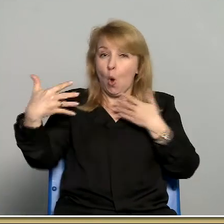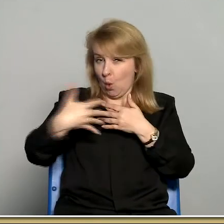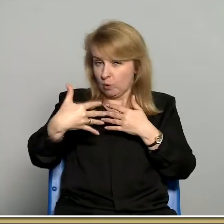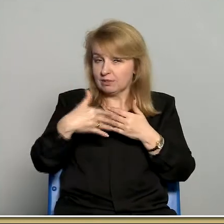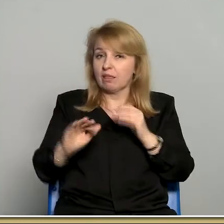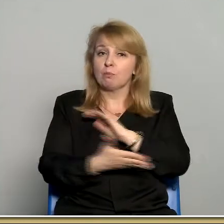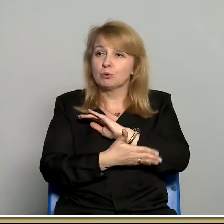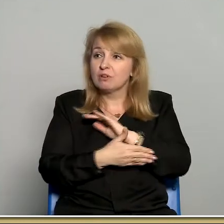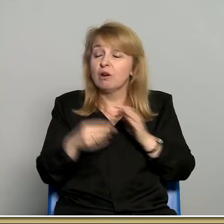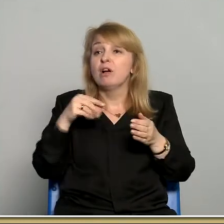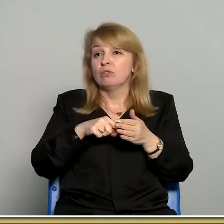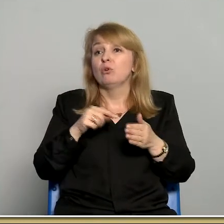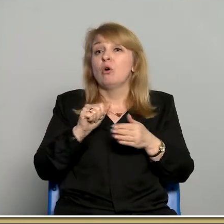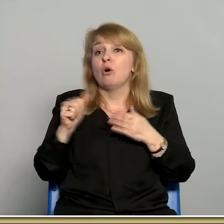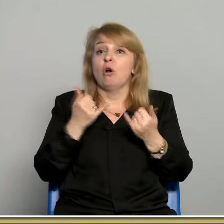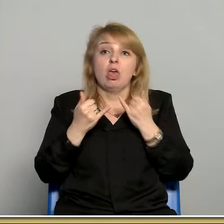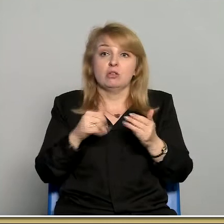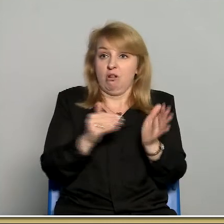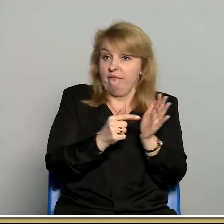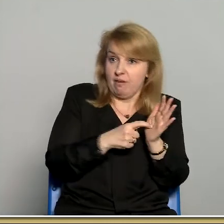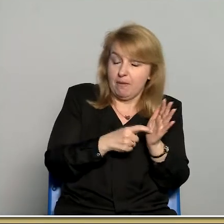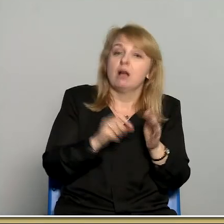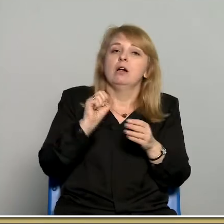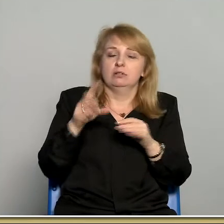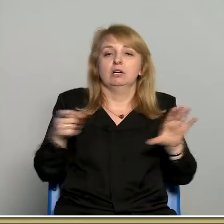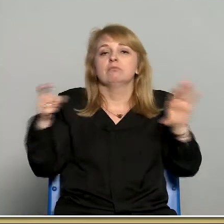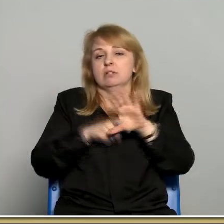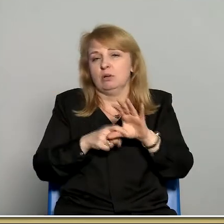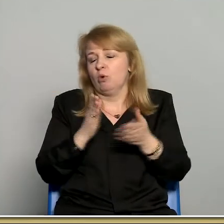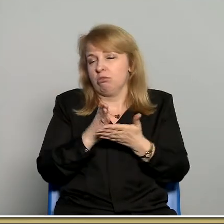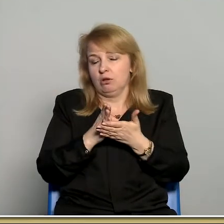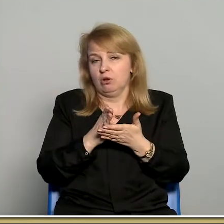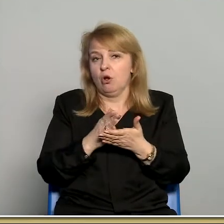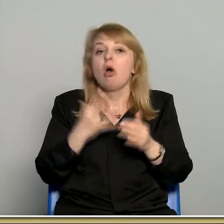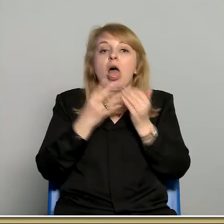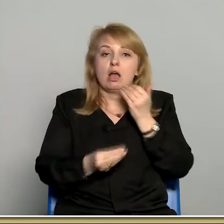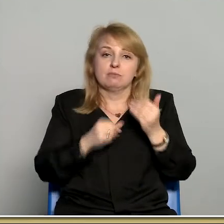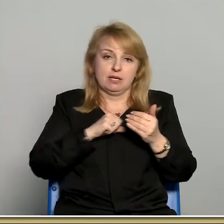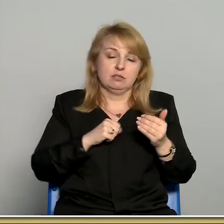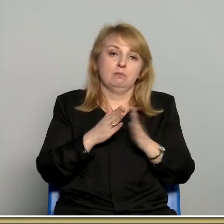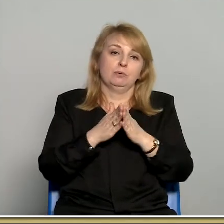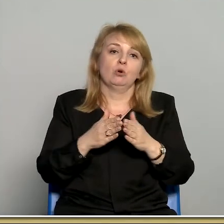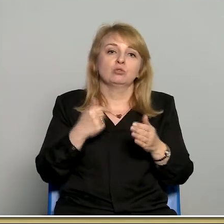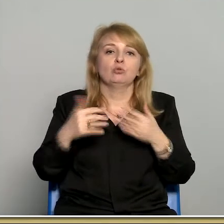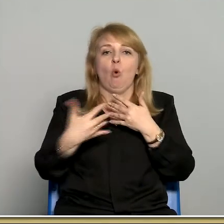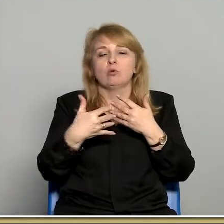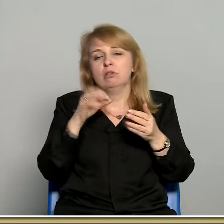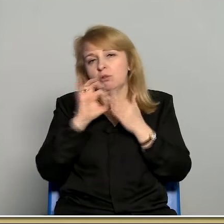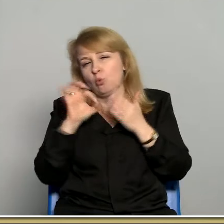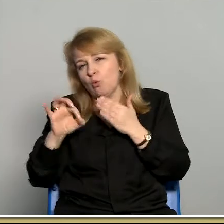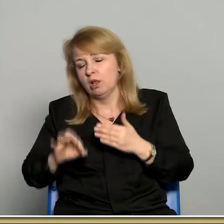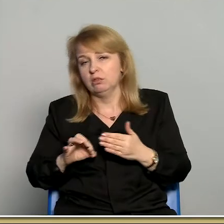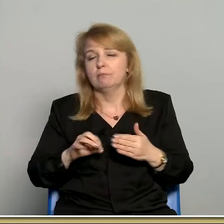podstawowej niezbędna, tylko w przypadku, jeżeli będzie ona wymagalna przez eksperta do jakiejś szczegółowej oceny. W związku z czym